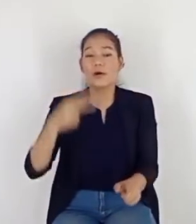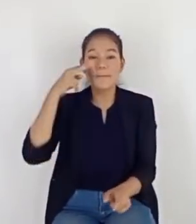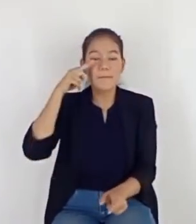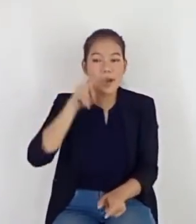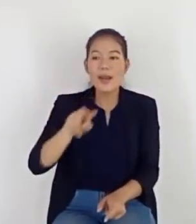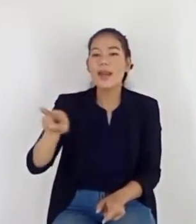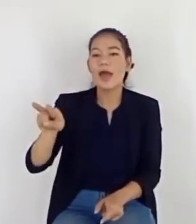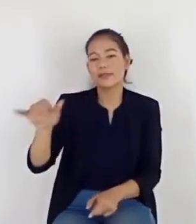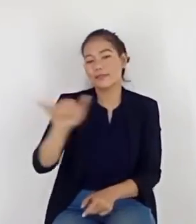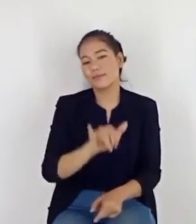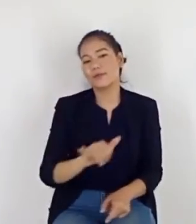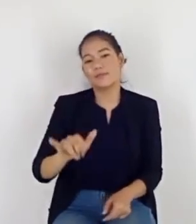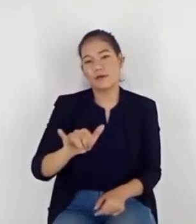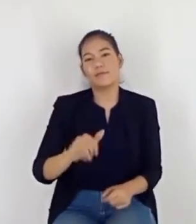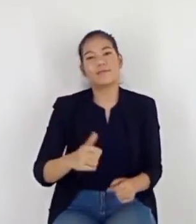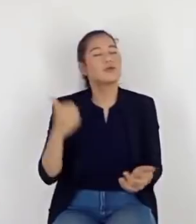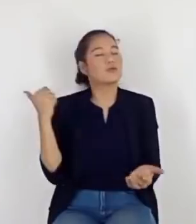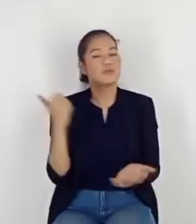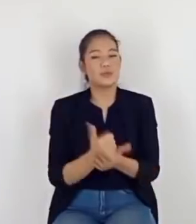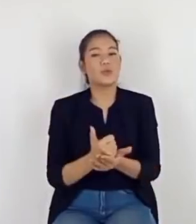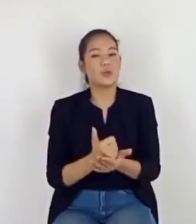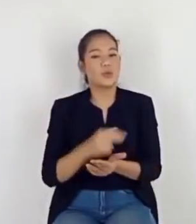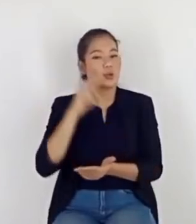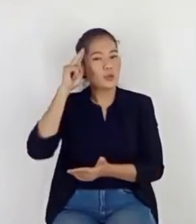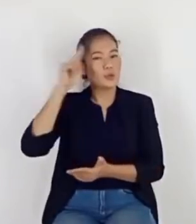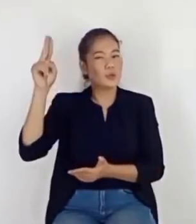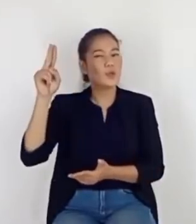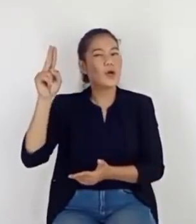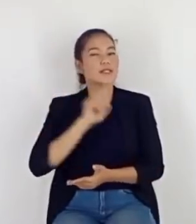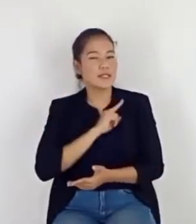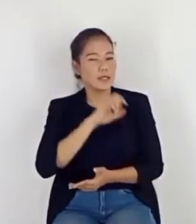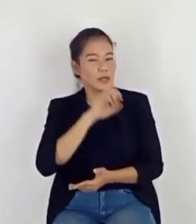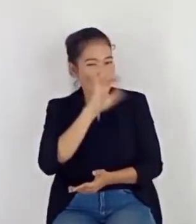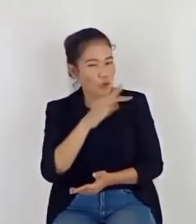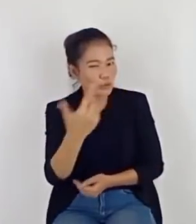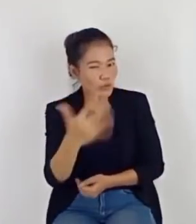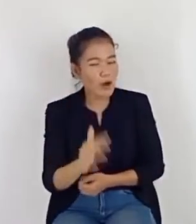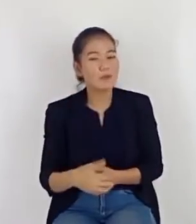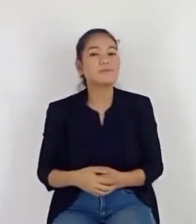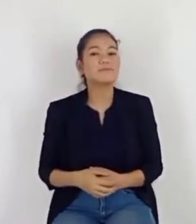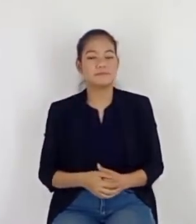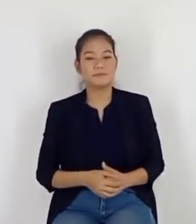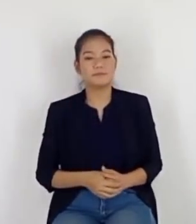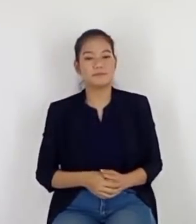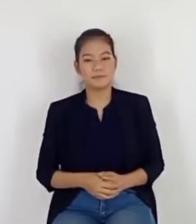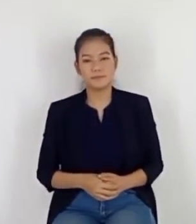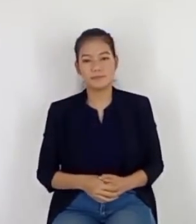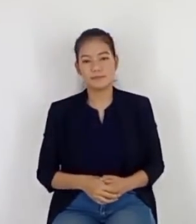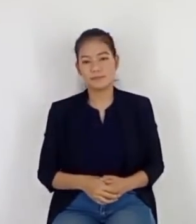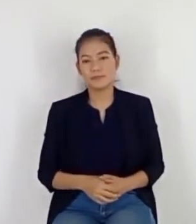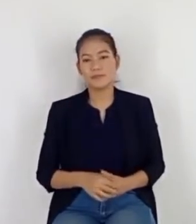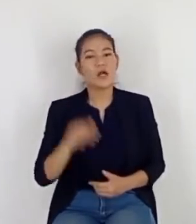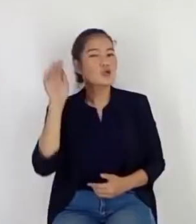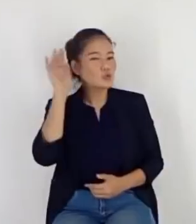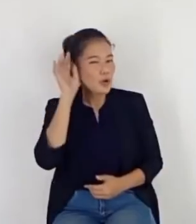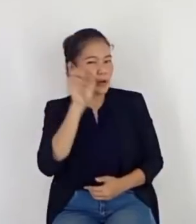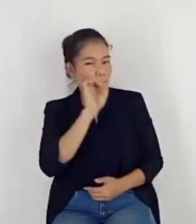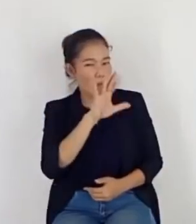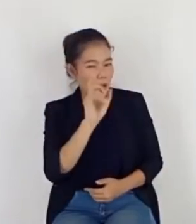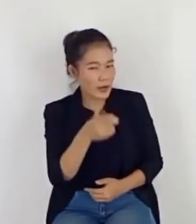melihatnya bersama-sama. Sungguh, Tuhan sendiri telah mengatakannya. Ada suara yang